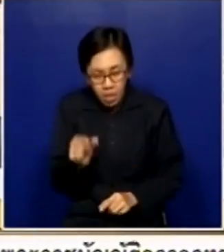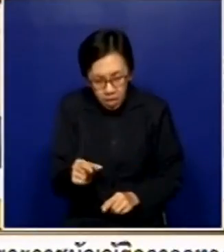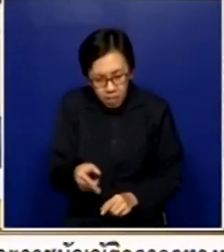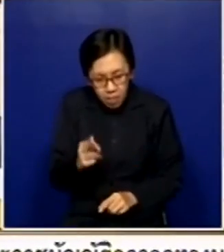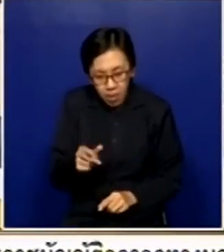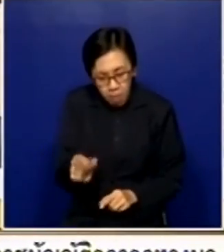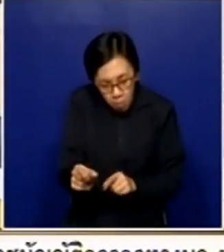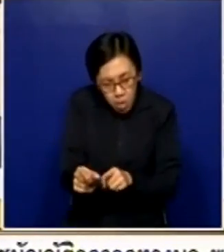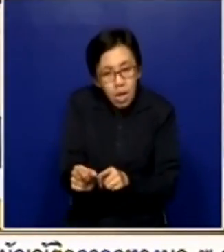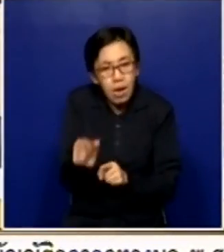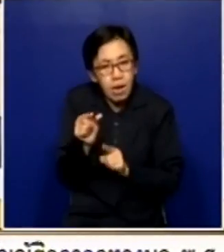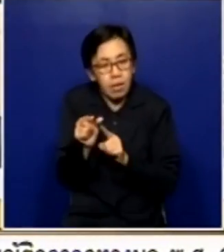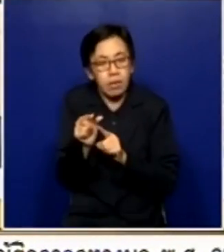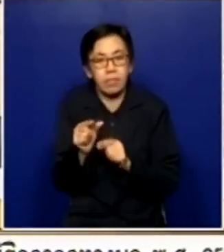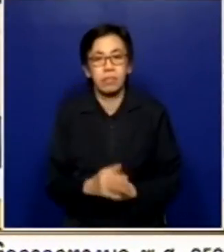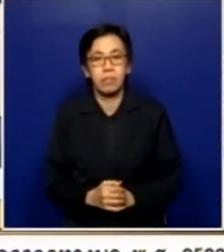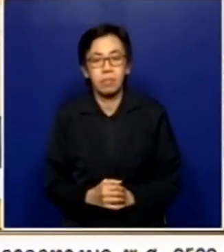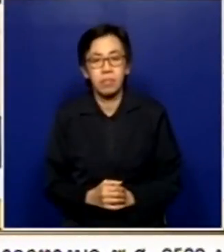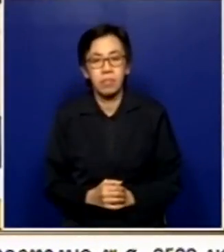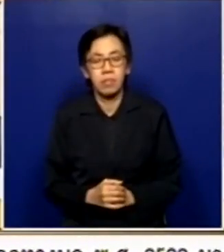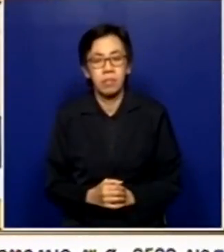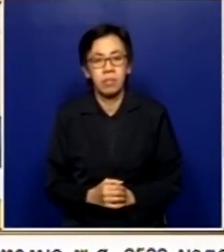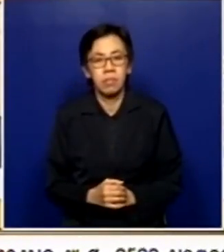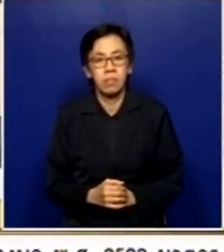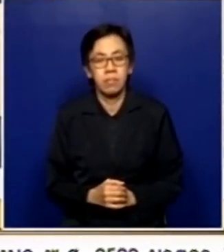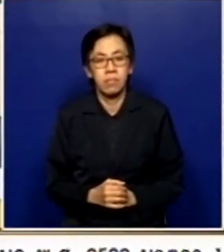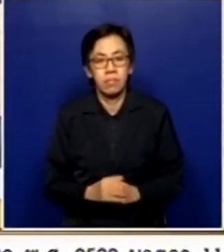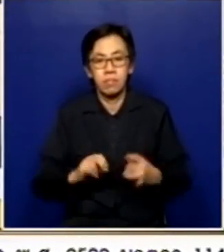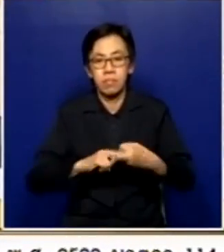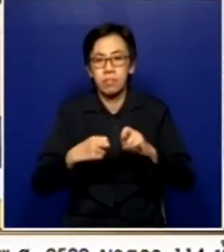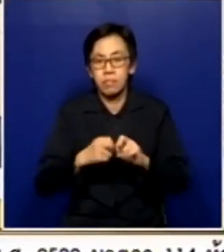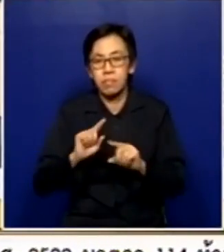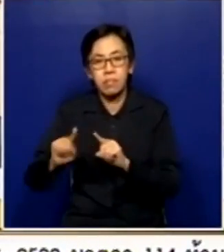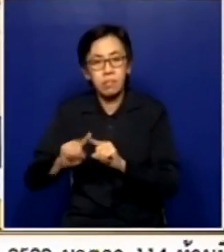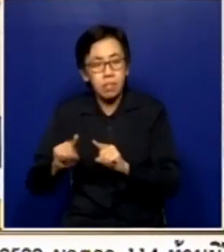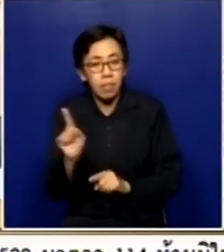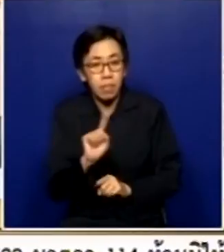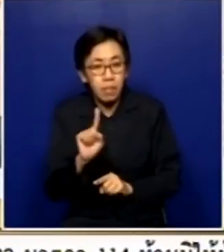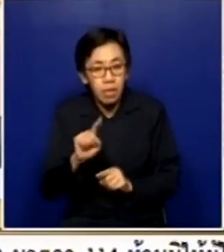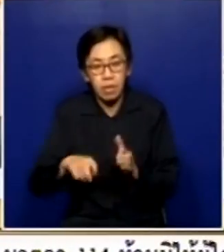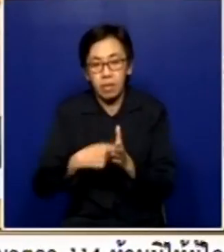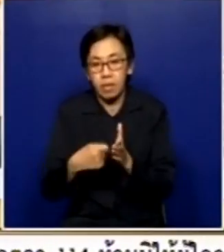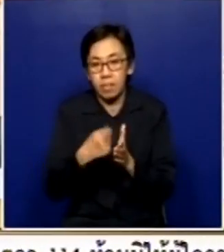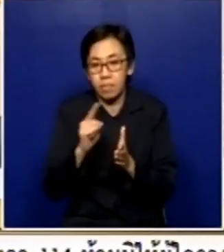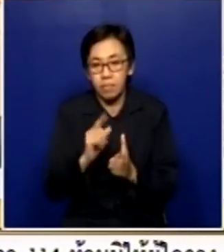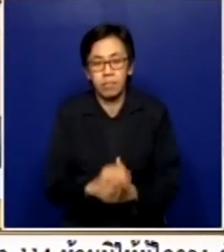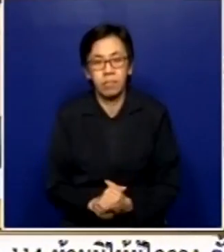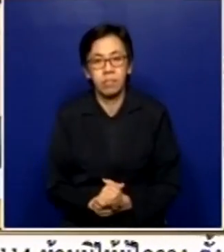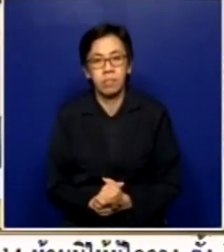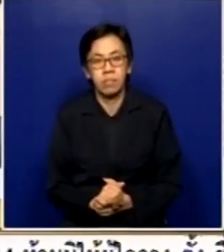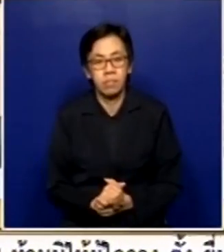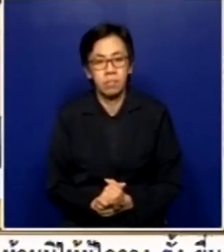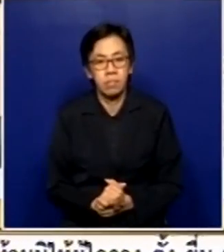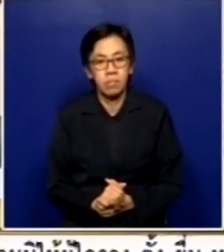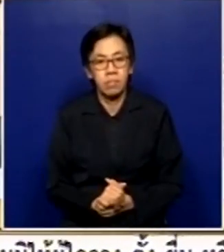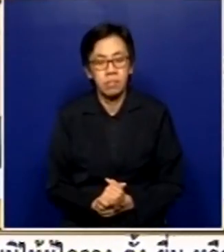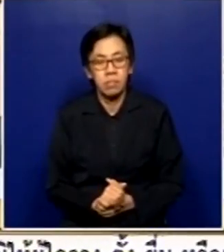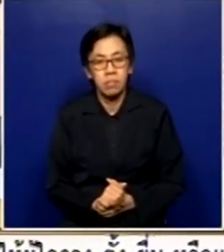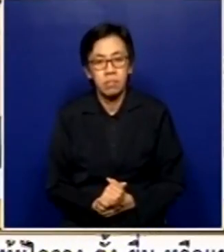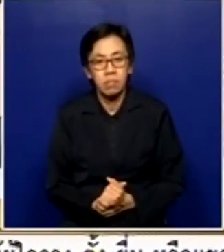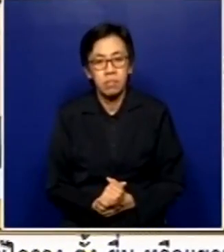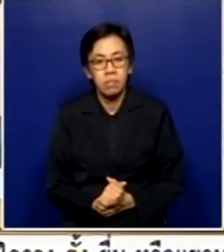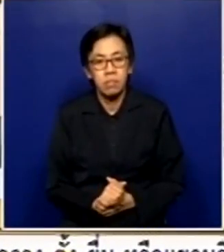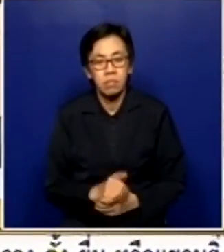ในเหตุการณ์ความรุนแรงที่เกิดขึ้นเกิดจากอะไรอะไรเป็นสาเหตุเพราะว่าพวกเราเองก็ไม่สนับสนุน